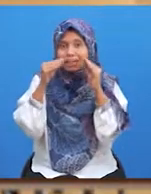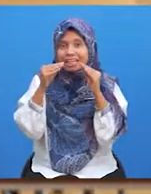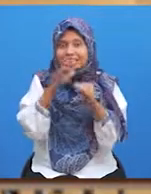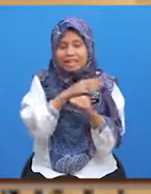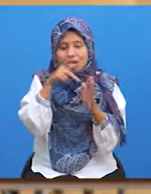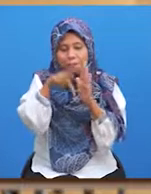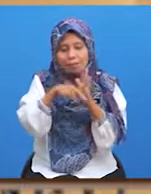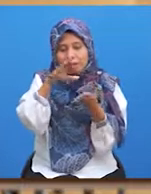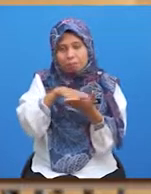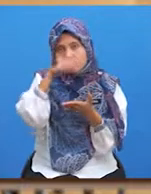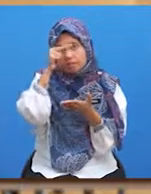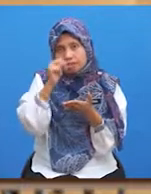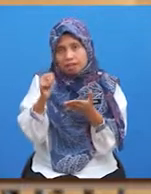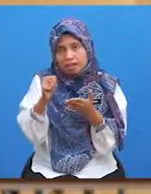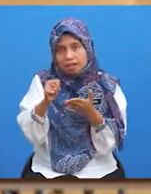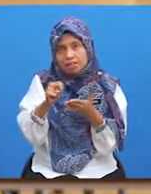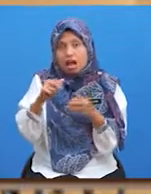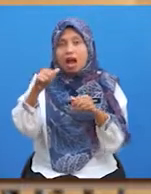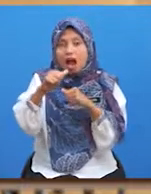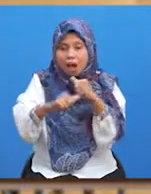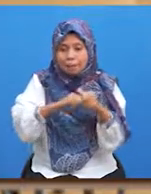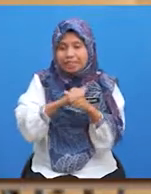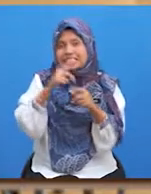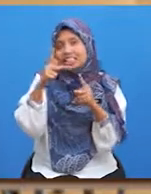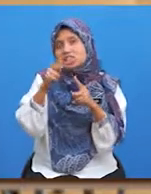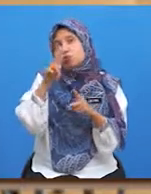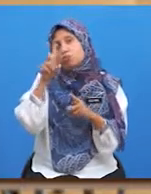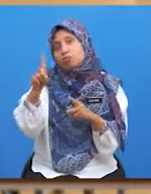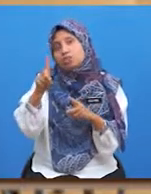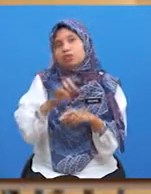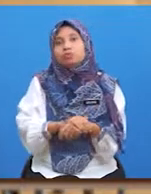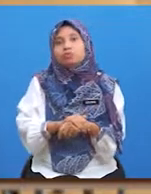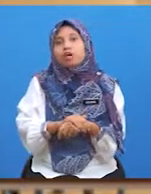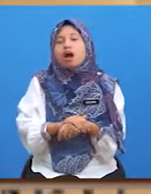dan pembelajaran abad ke-21 atau